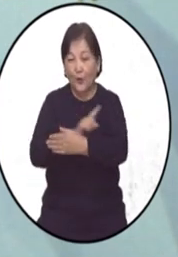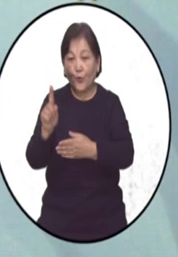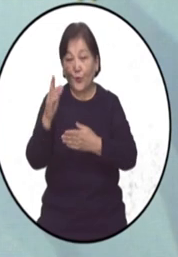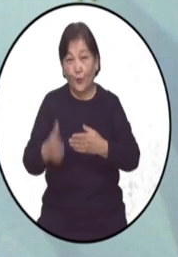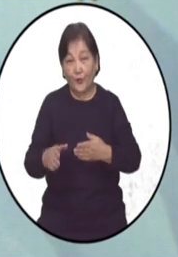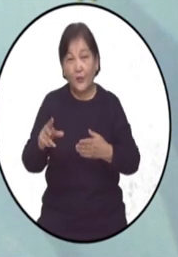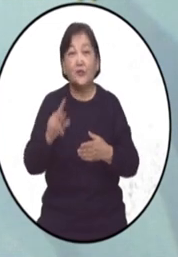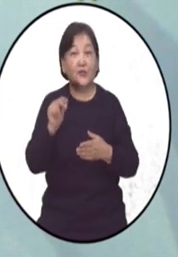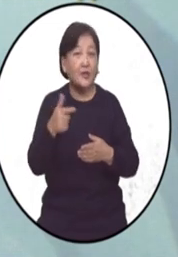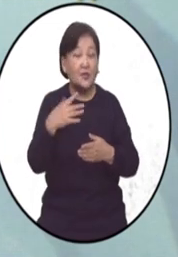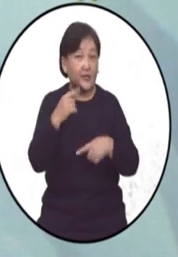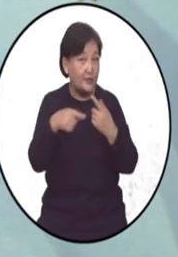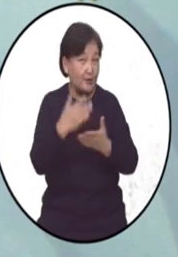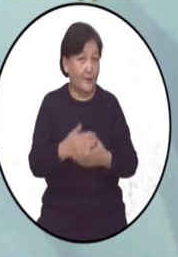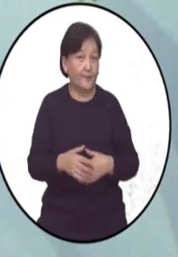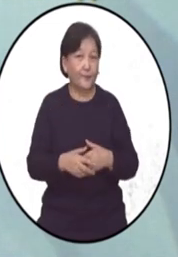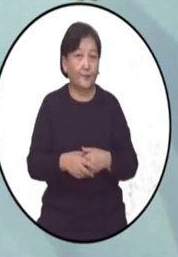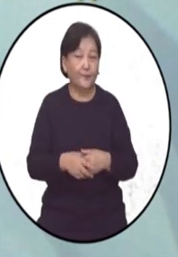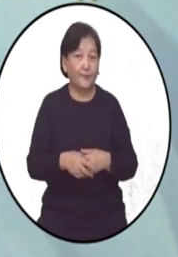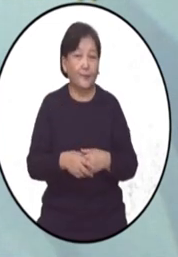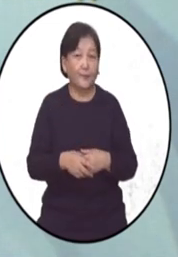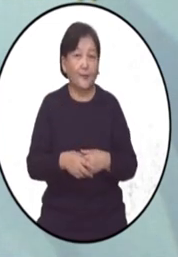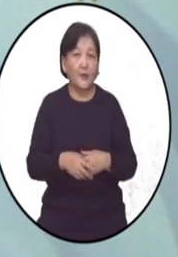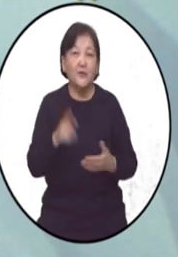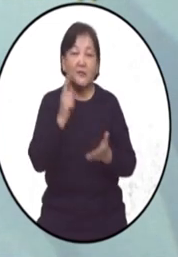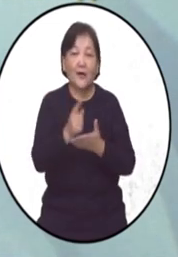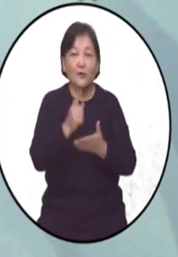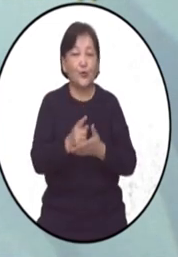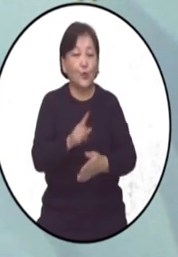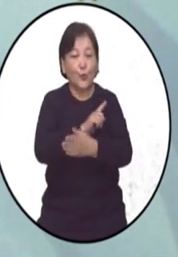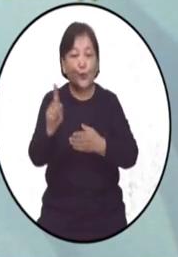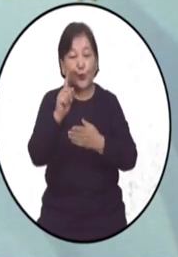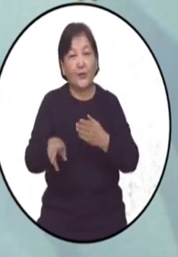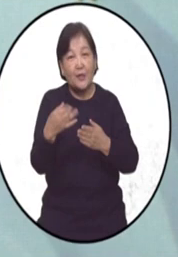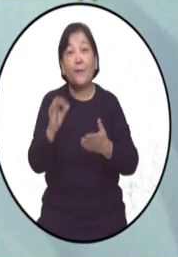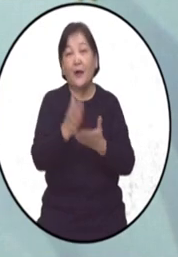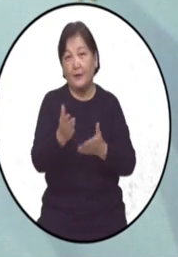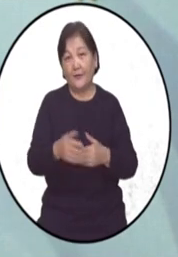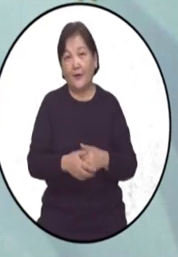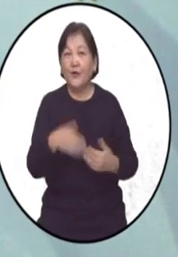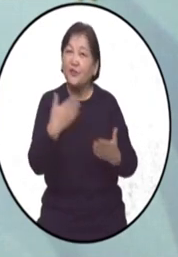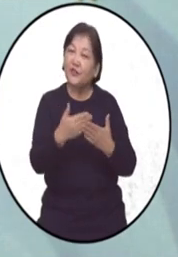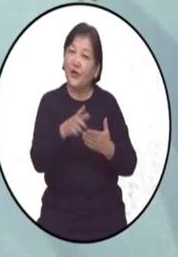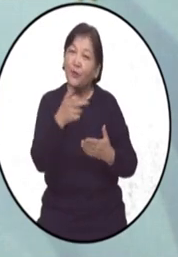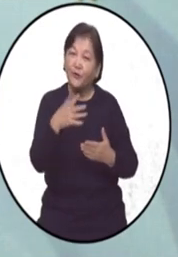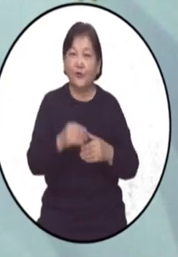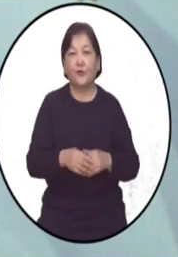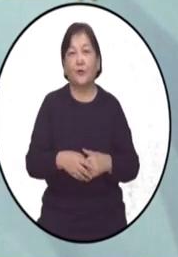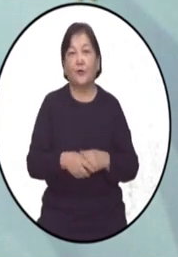гэнэ. За тэгэхээр алгоритм бол ямар нэгэн байдлаар бол заавал үр дүнтэй байдаг. За жишээ болгож